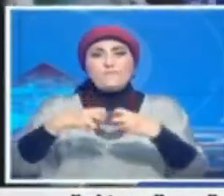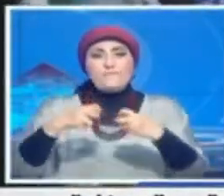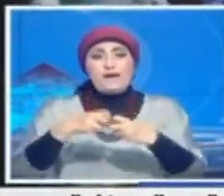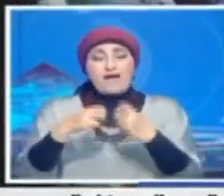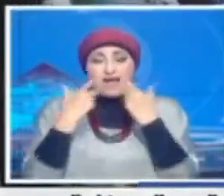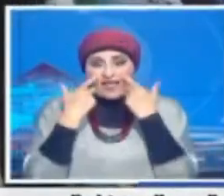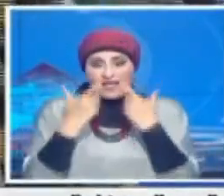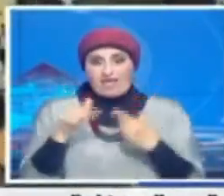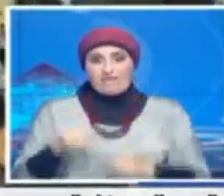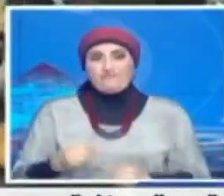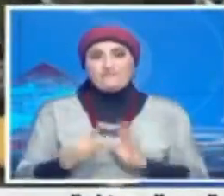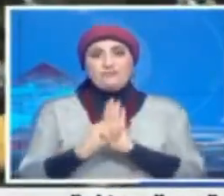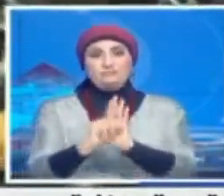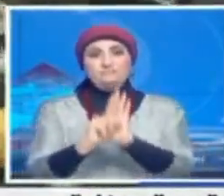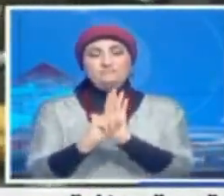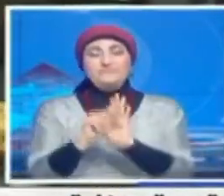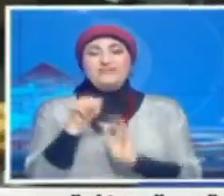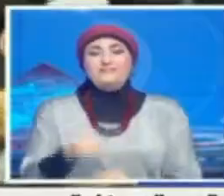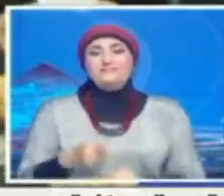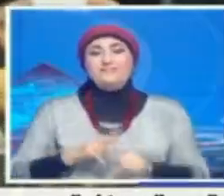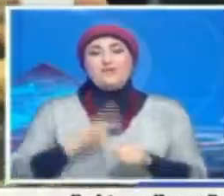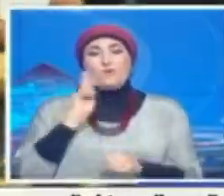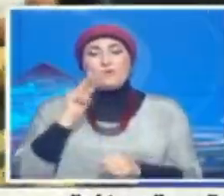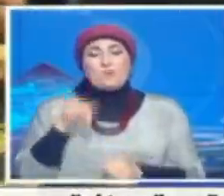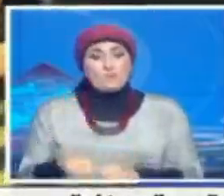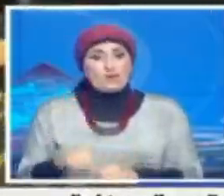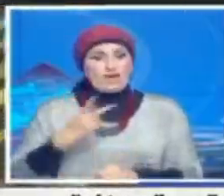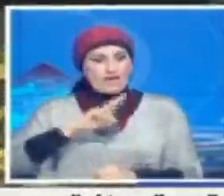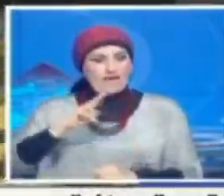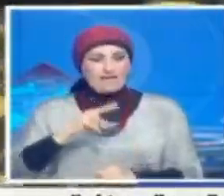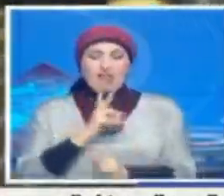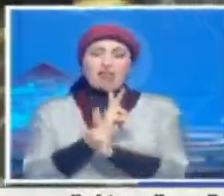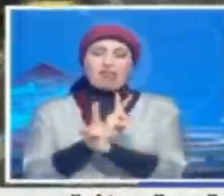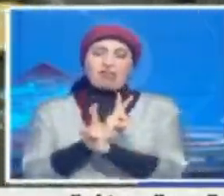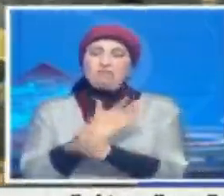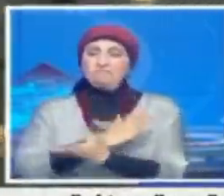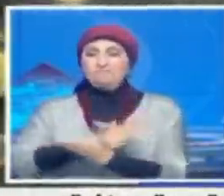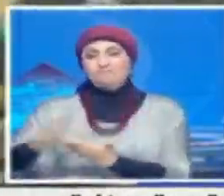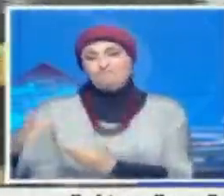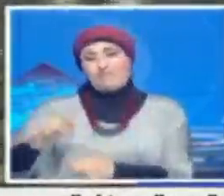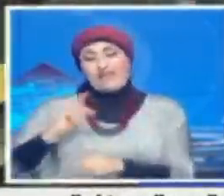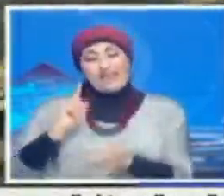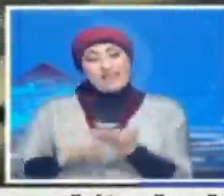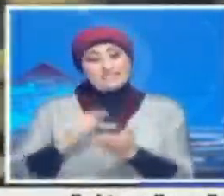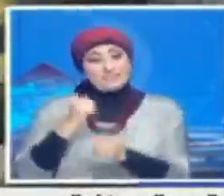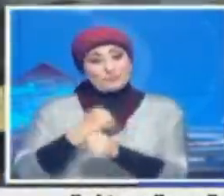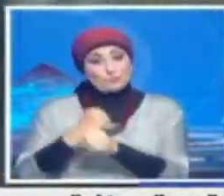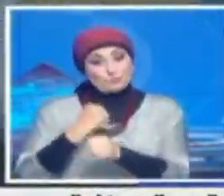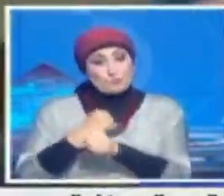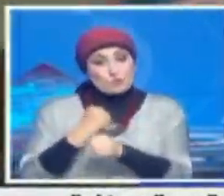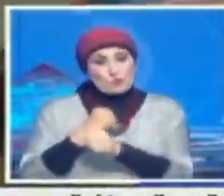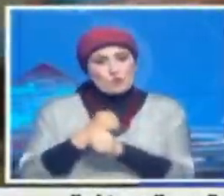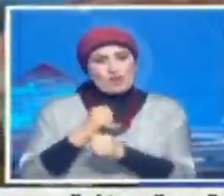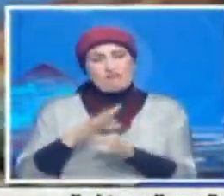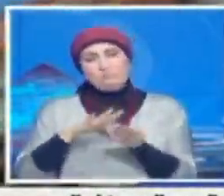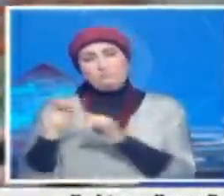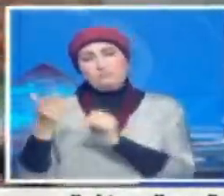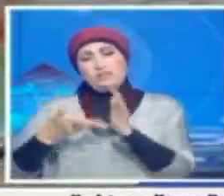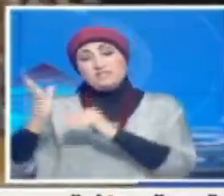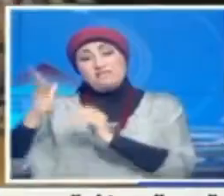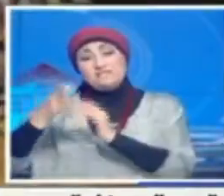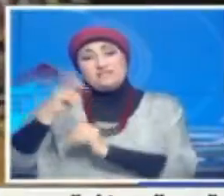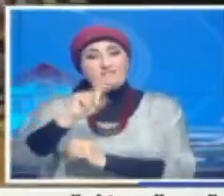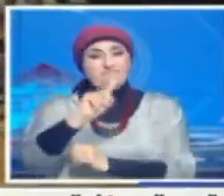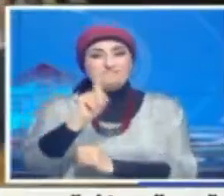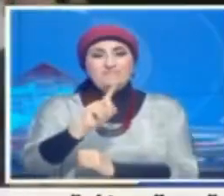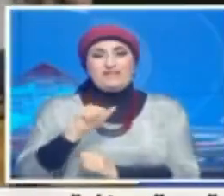لحفاظ وحماية تلك الحرف، وأيضا لمحاربة البطالة لإنقاذ أصحاب الحرف من الهجرة غير الشرعية.